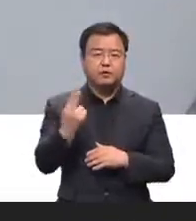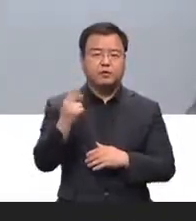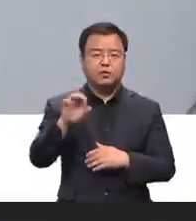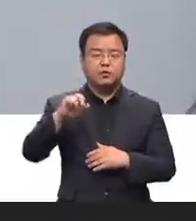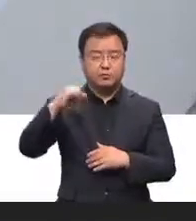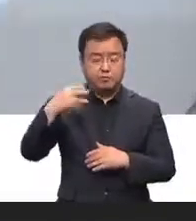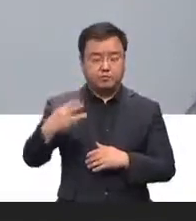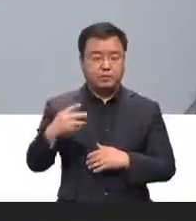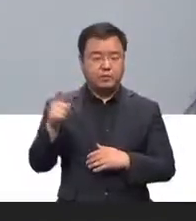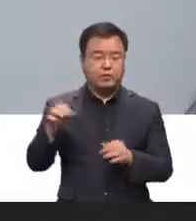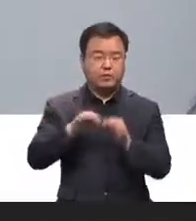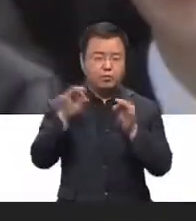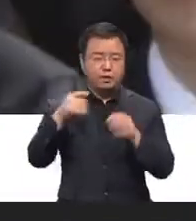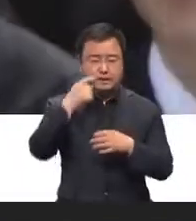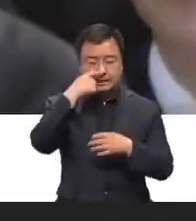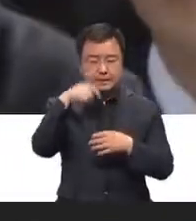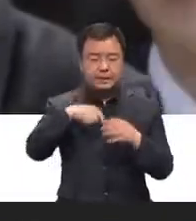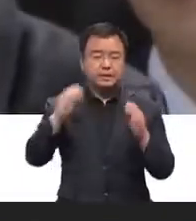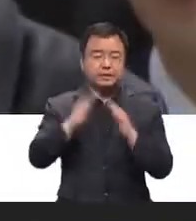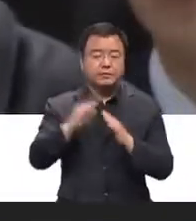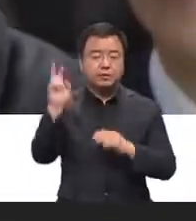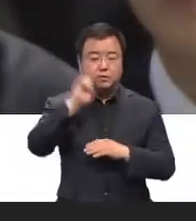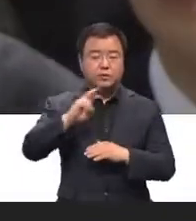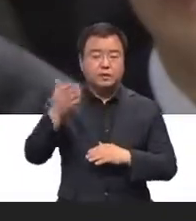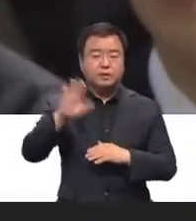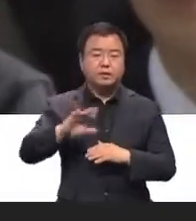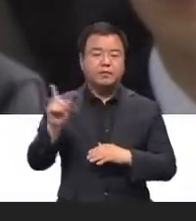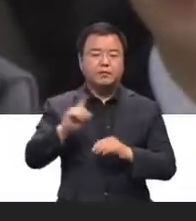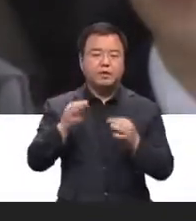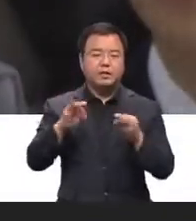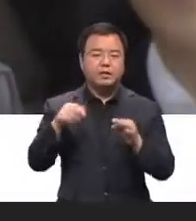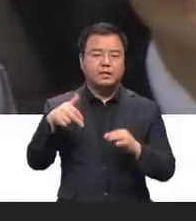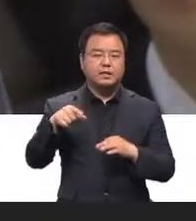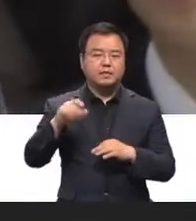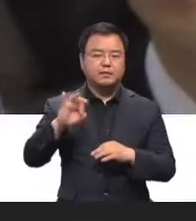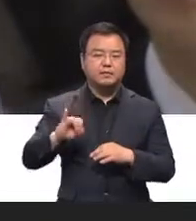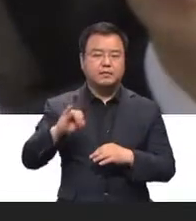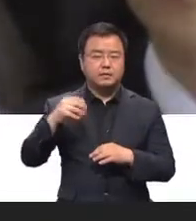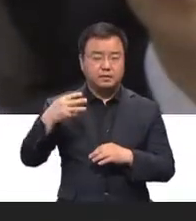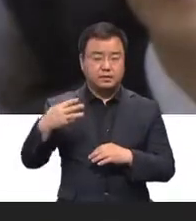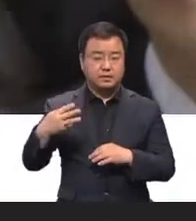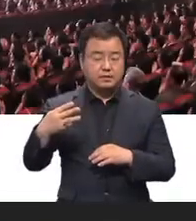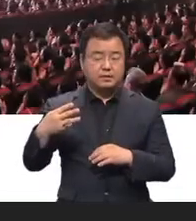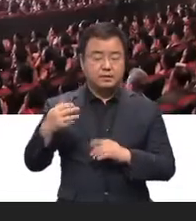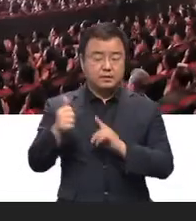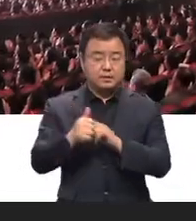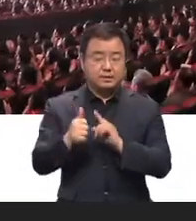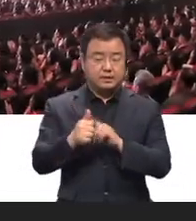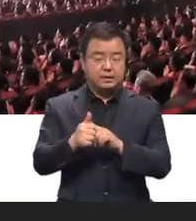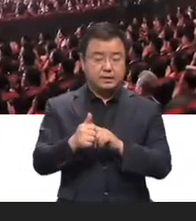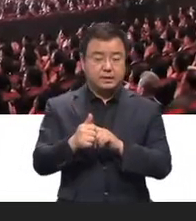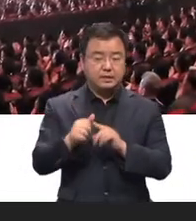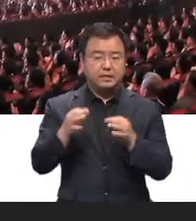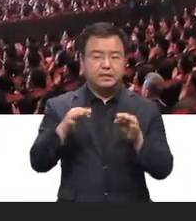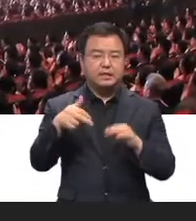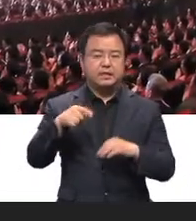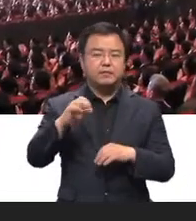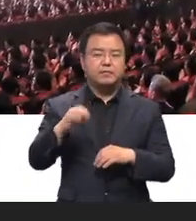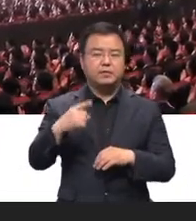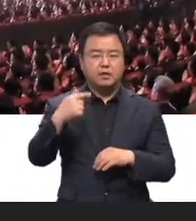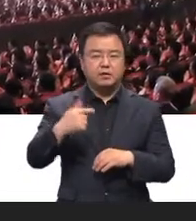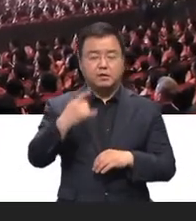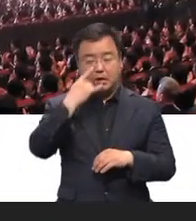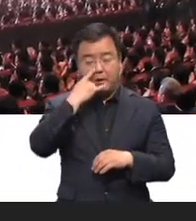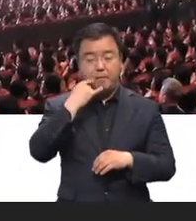즉 노래를 불렀는데 이게 김정일이 과거의 김정은의 생모인 고용이 하고 연애할 때 날마다 이